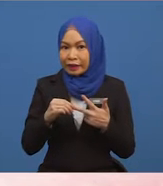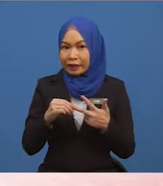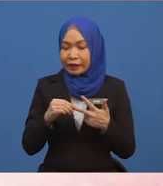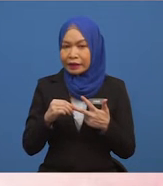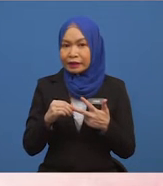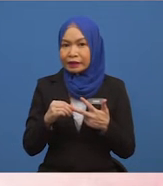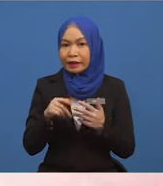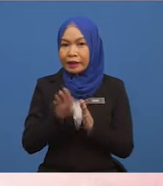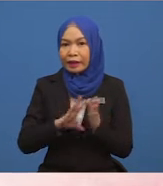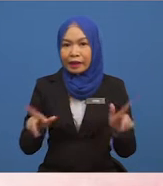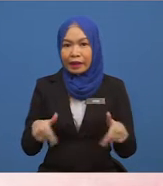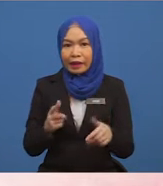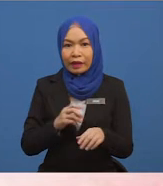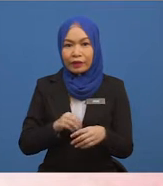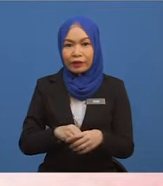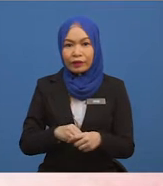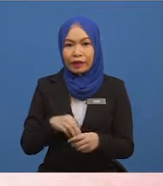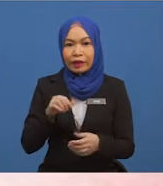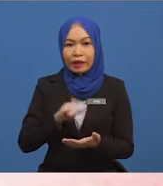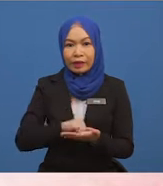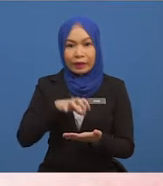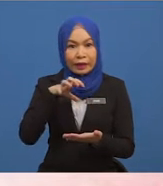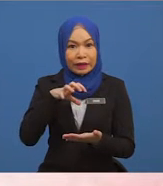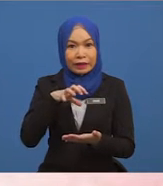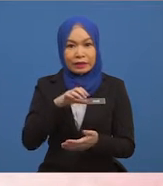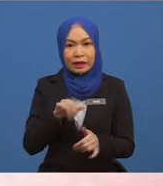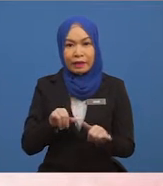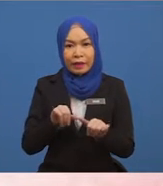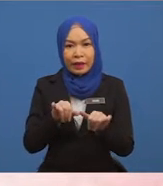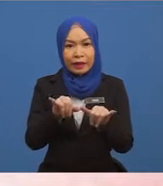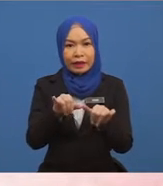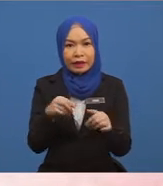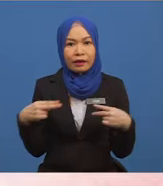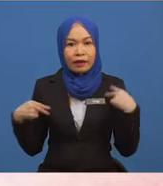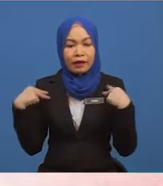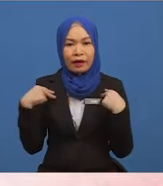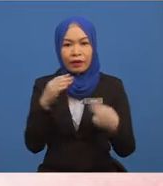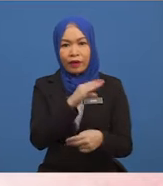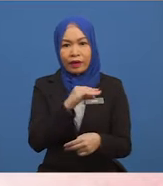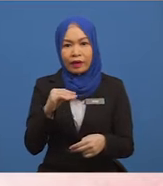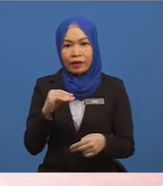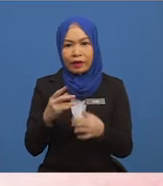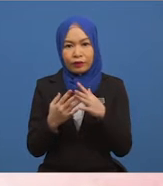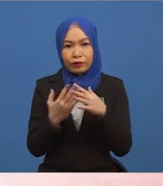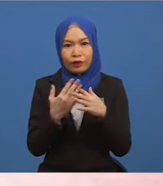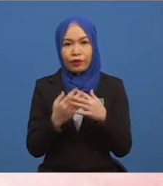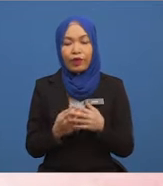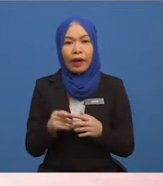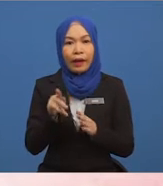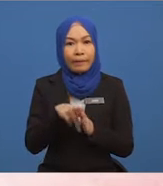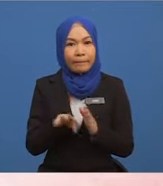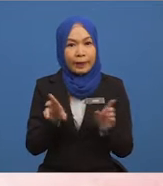Kedua-duanya berlaku dalam yeast, bakteria, haiwan dan tumbuhan.